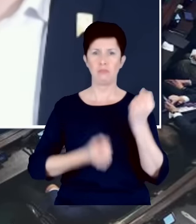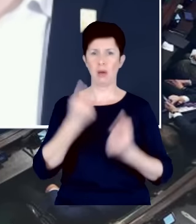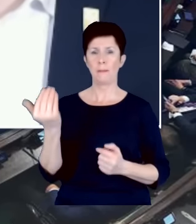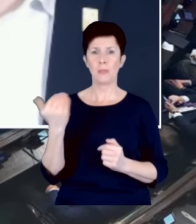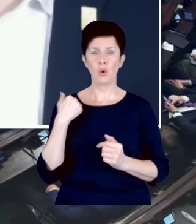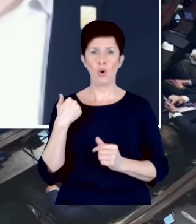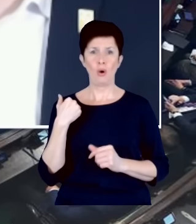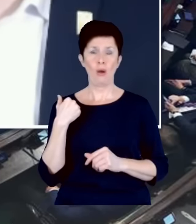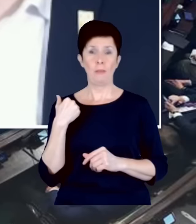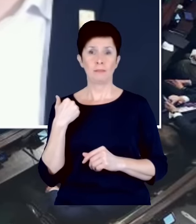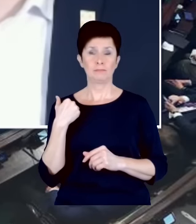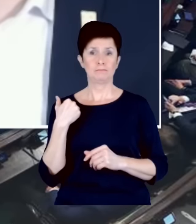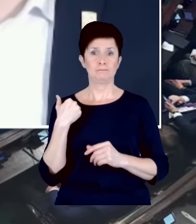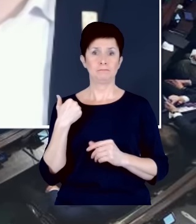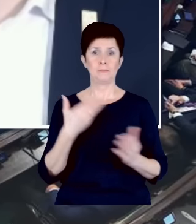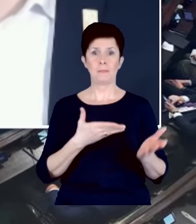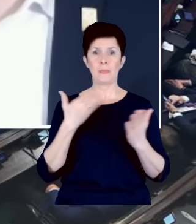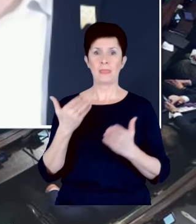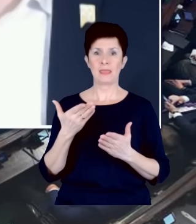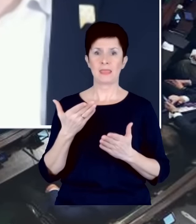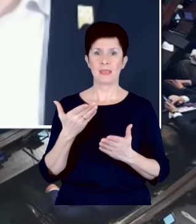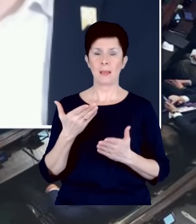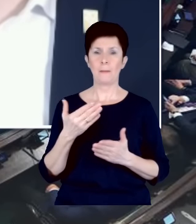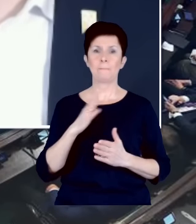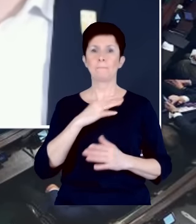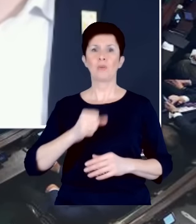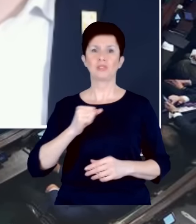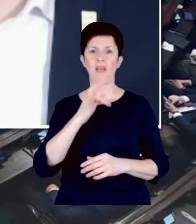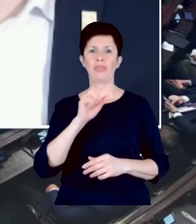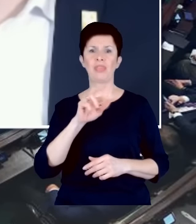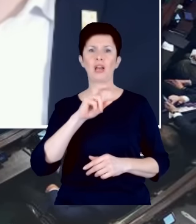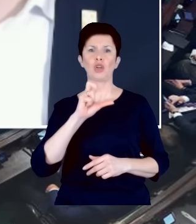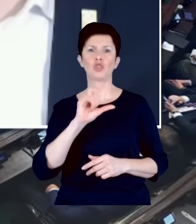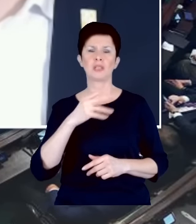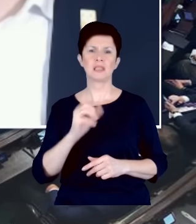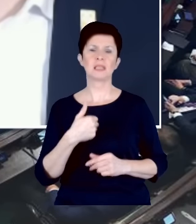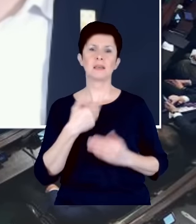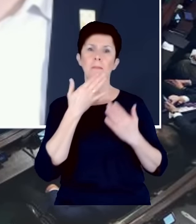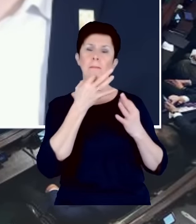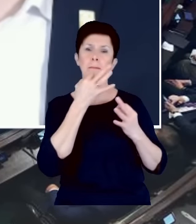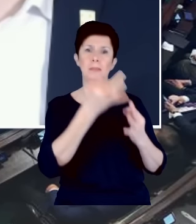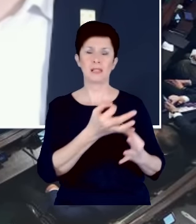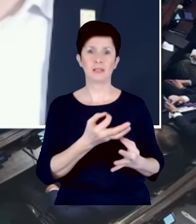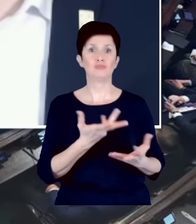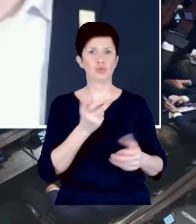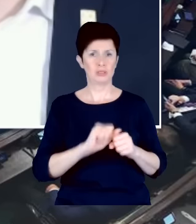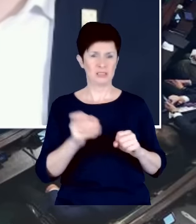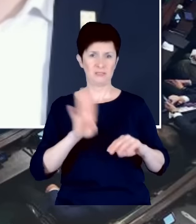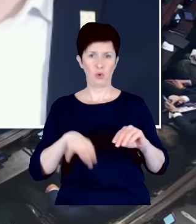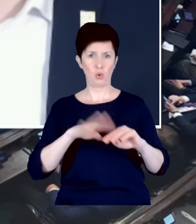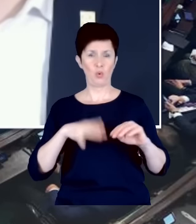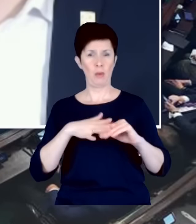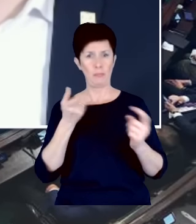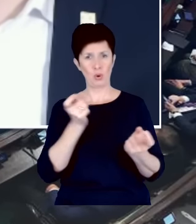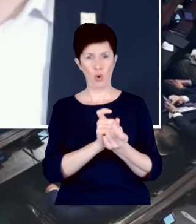Panie pośle, zwracam się do pana posła Dominika Tarczyńskiego. Z czym mamy do czynienia? Czy to taki, można powiedzieć, zwykły protest, na którym nie